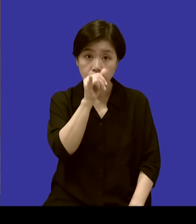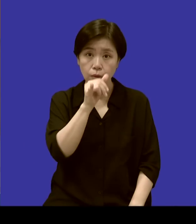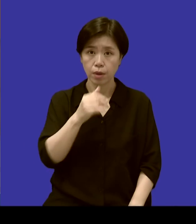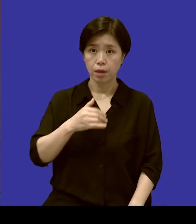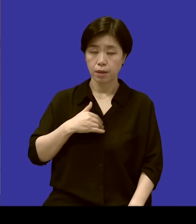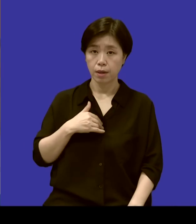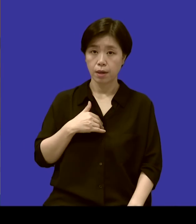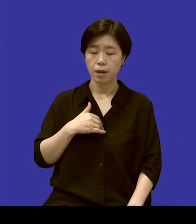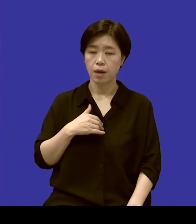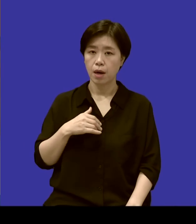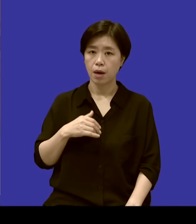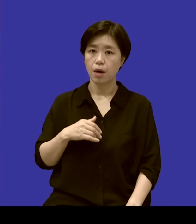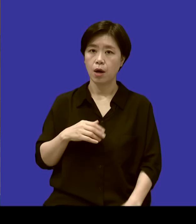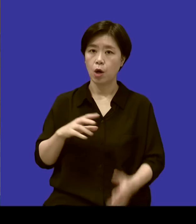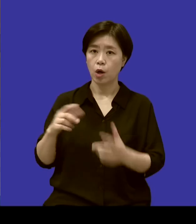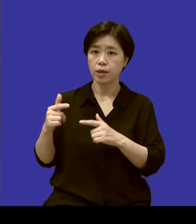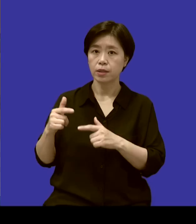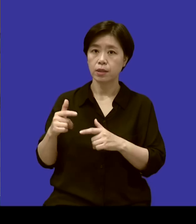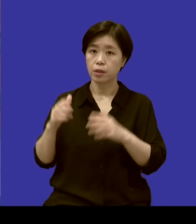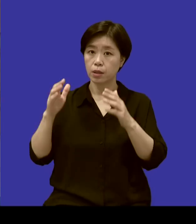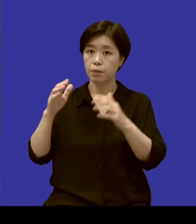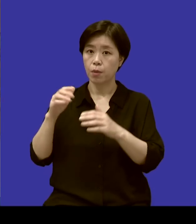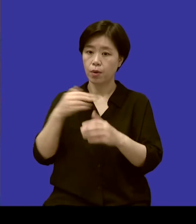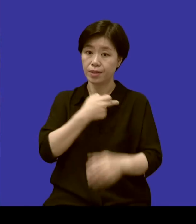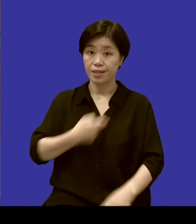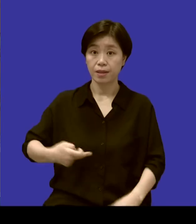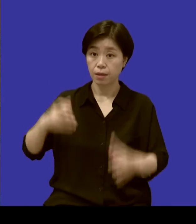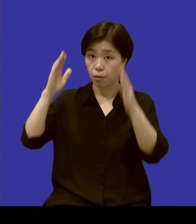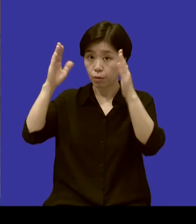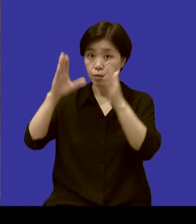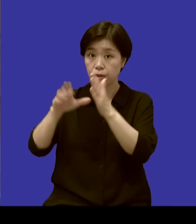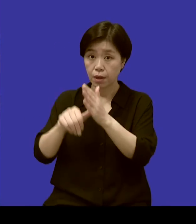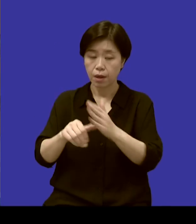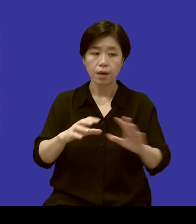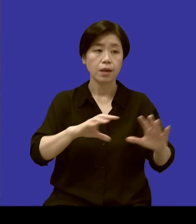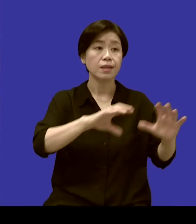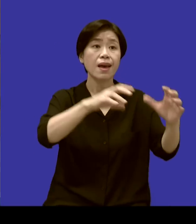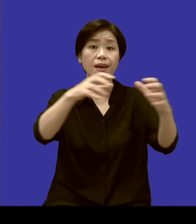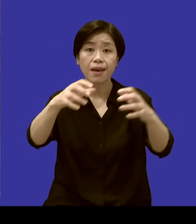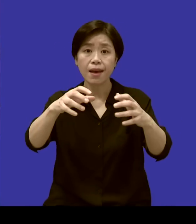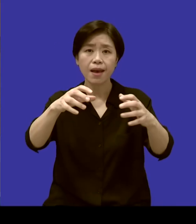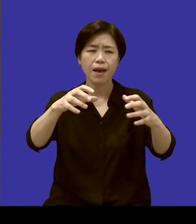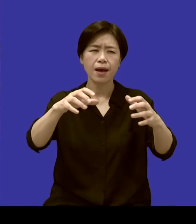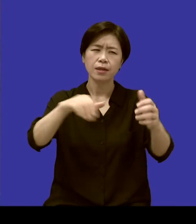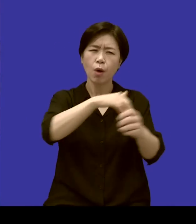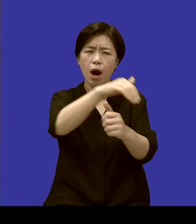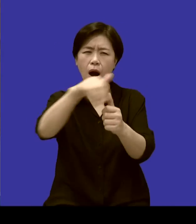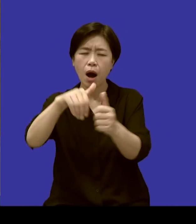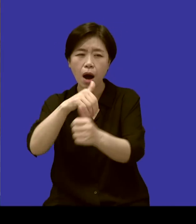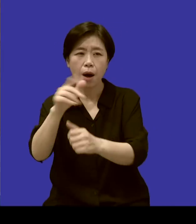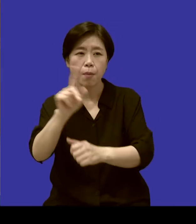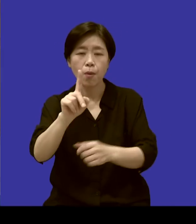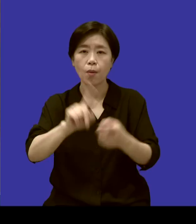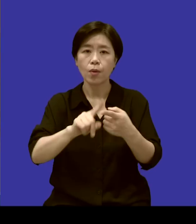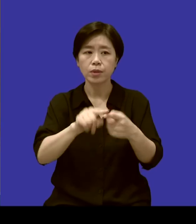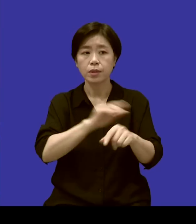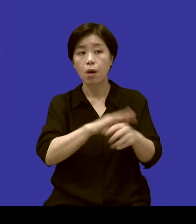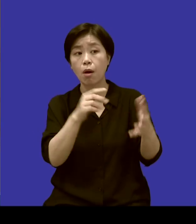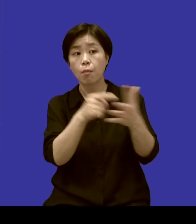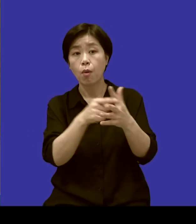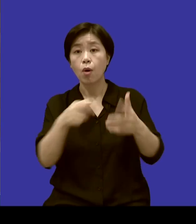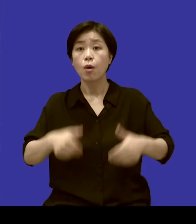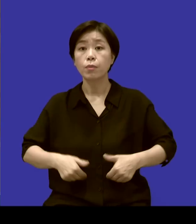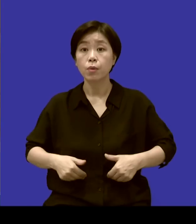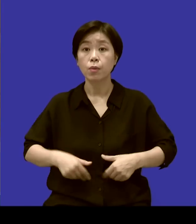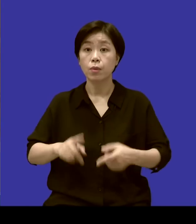보고 예수님의 제자는 뉴스를 봐야 된다. 세계가 어떻게 돌아가고 예. 또 중동에서는 복음의 영향력이 어떻게